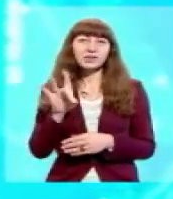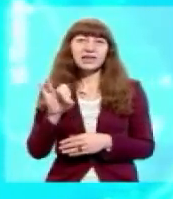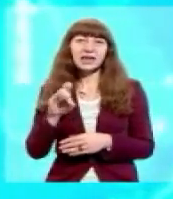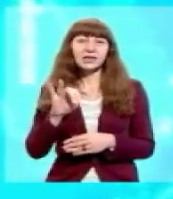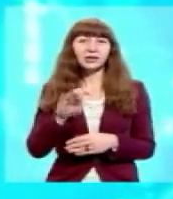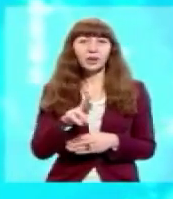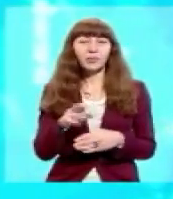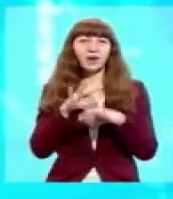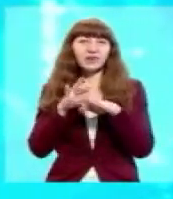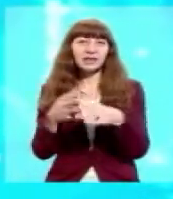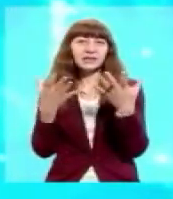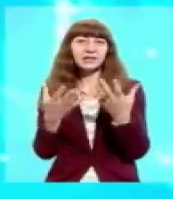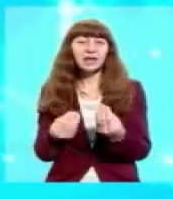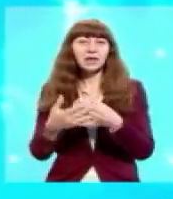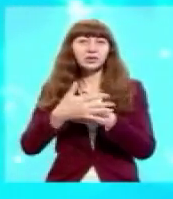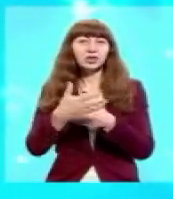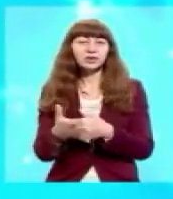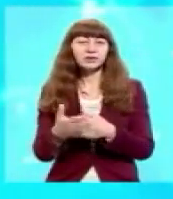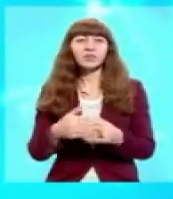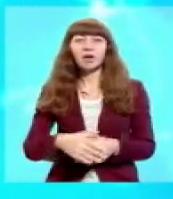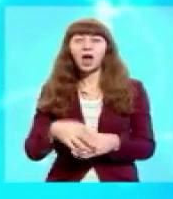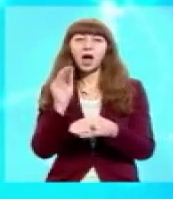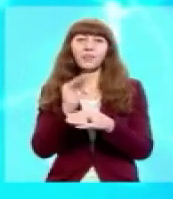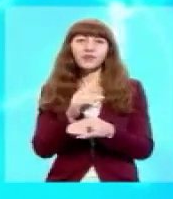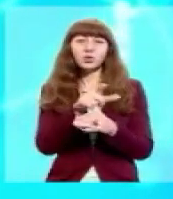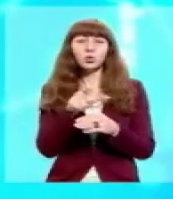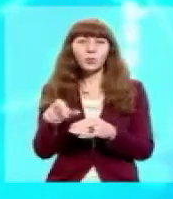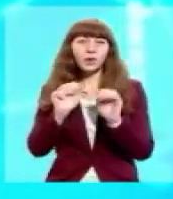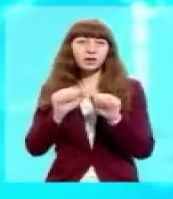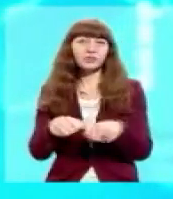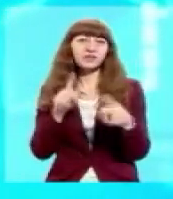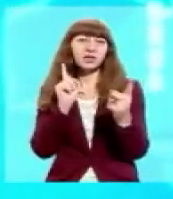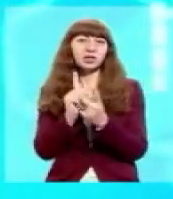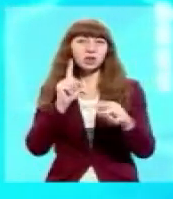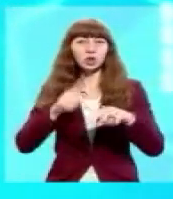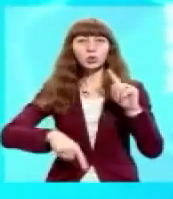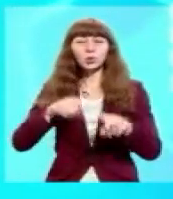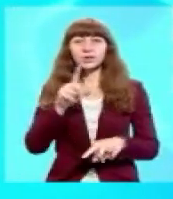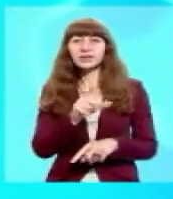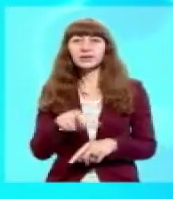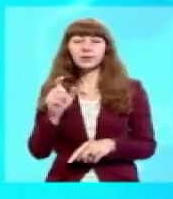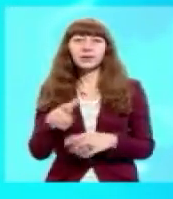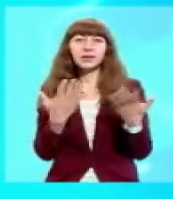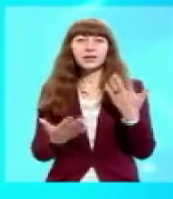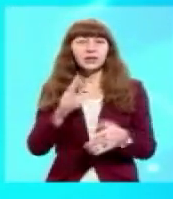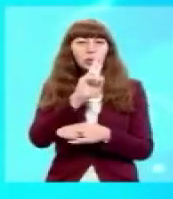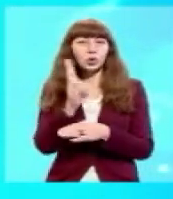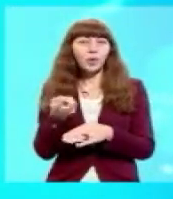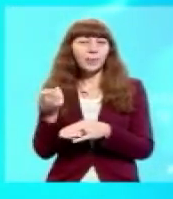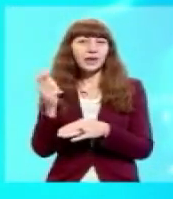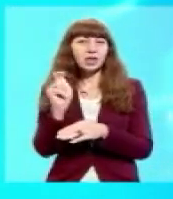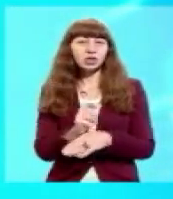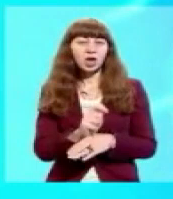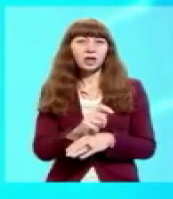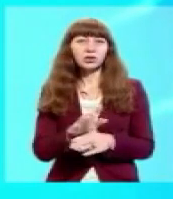ашық есік күні өтті. Сотталған азаматтар туған туыстарымен кездесуге мүмкіндік алды. Жақындарының жағдайын білуге келгендер болса, олардың